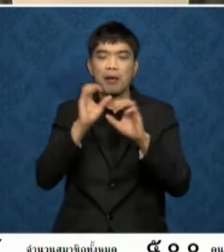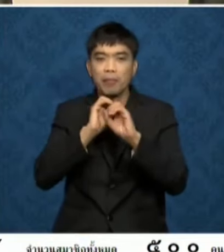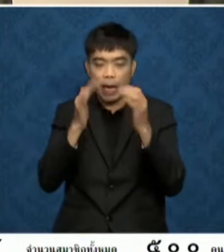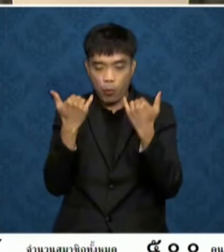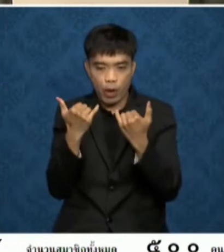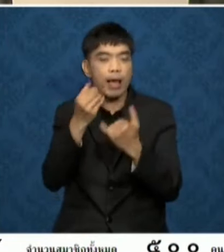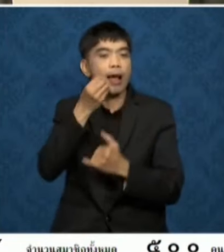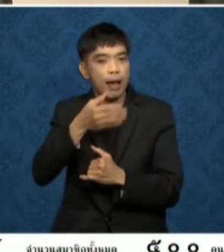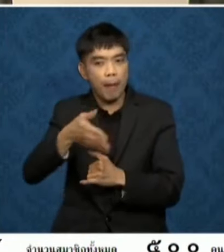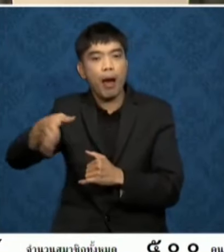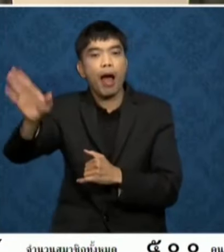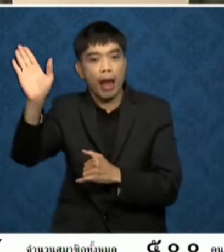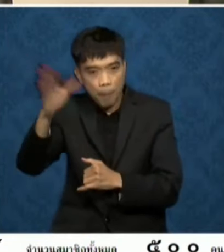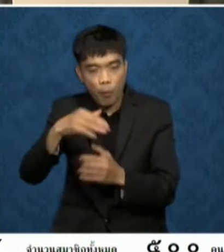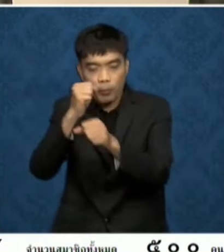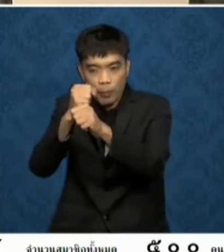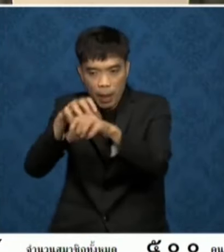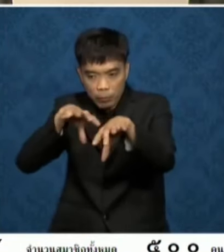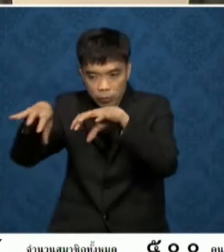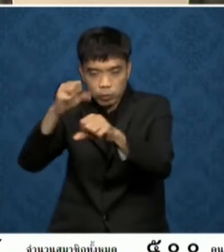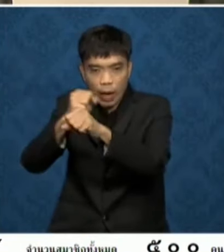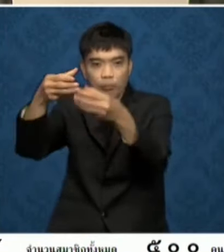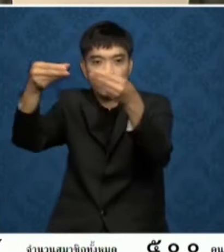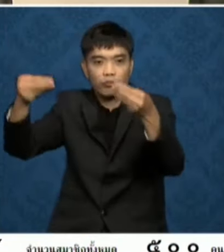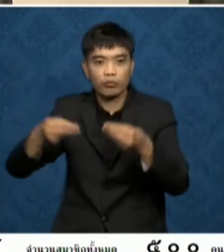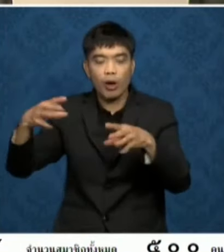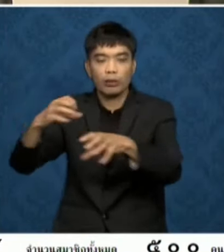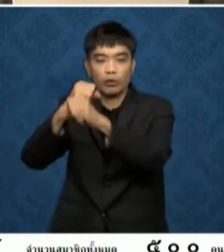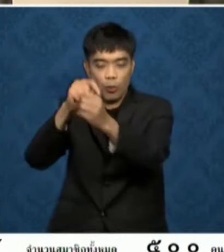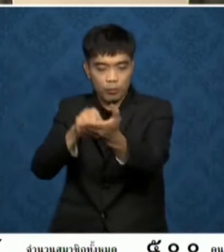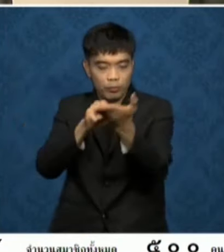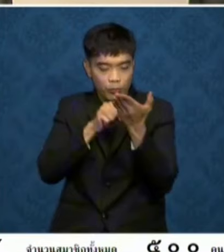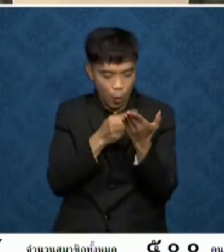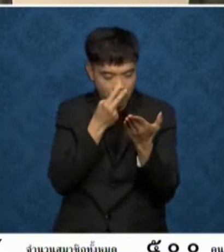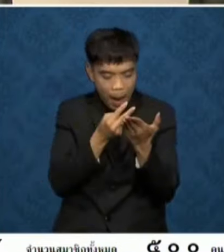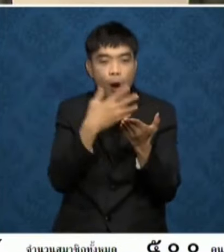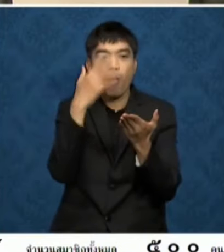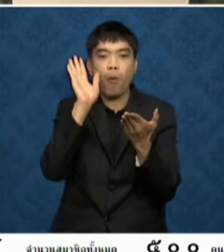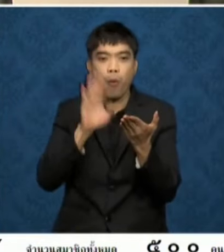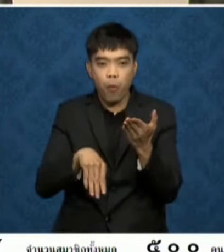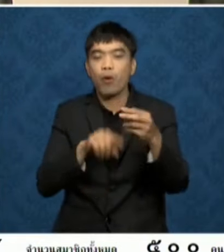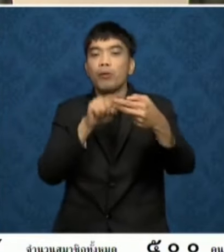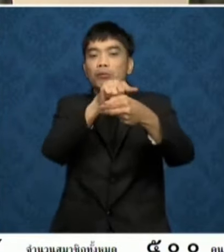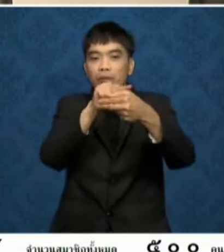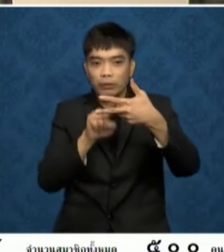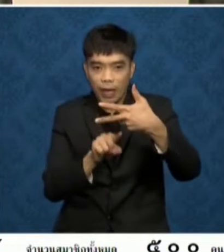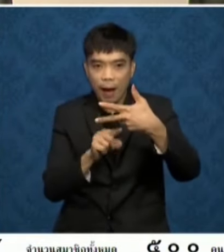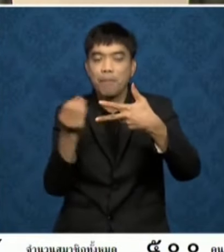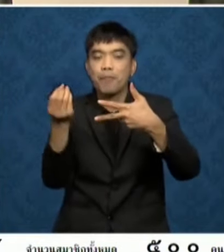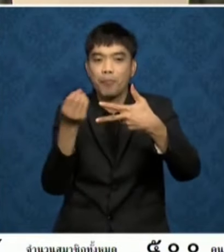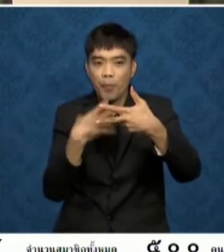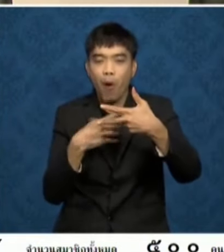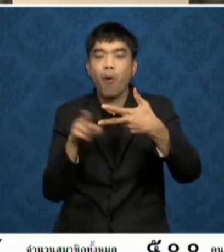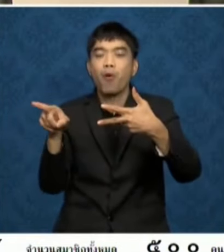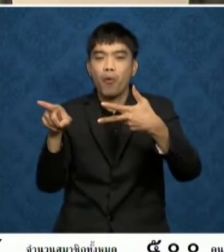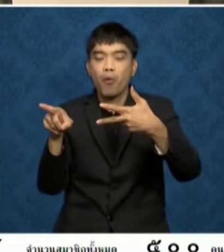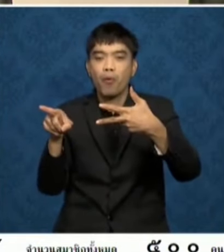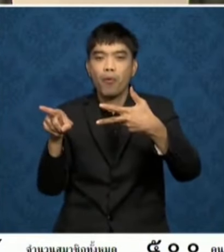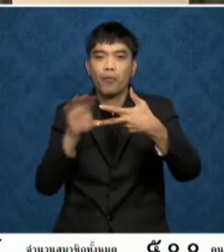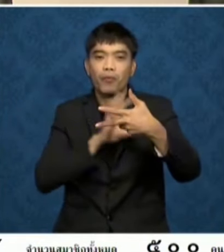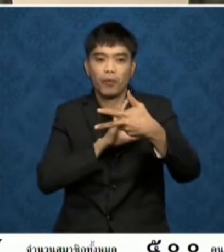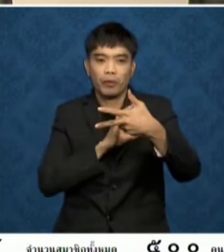าเพิ่มแล้วก็มาชี้แจงใหม่ก็ปรากฏว่ามันมีทั้งหมด3กิจกรรมนะคะตามที่ท่านสมาชิกได้ระบุ